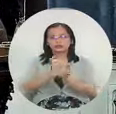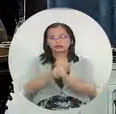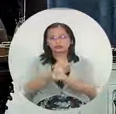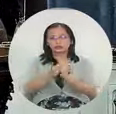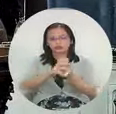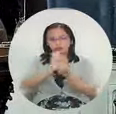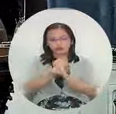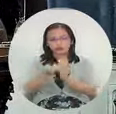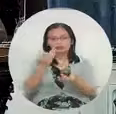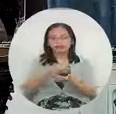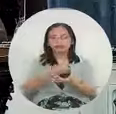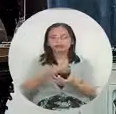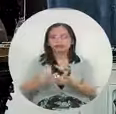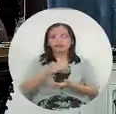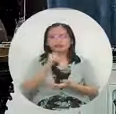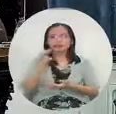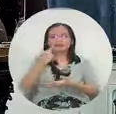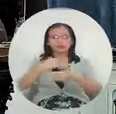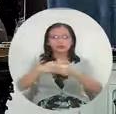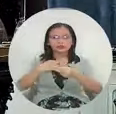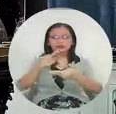Tiyam mo na.